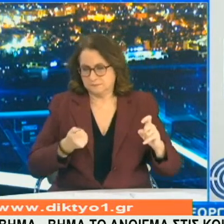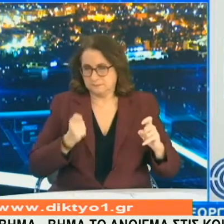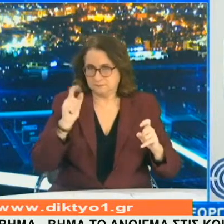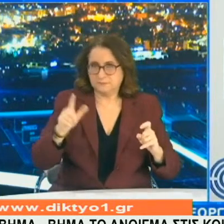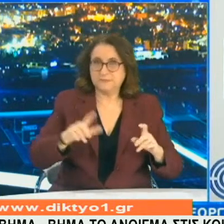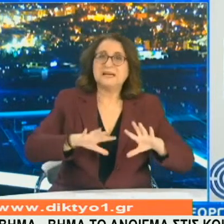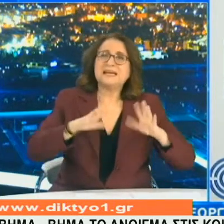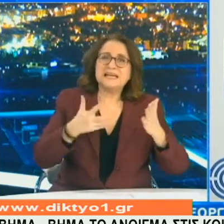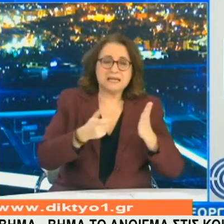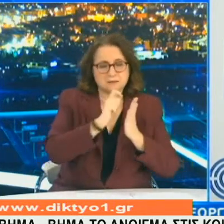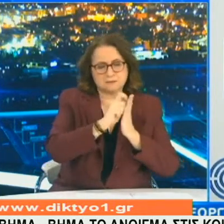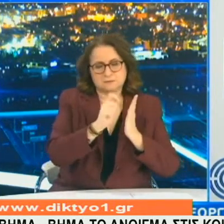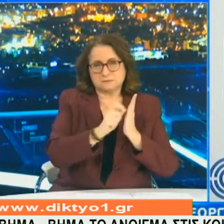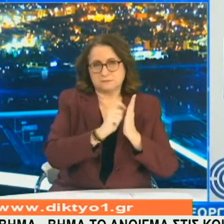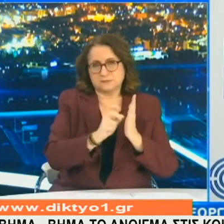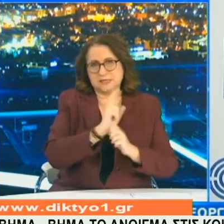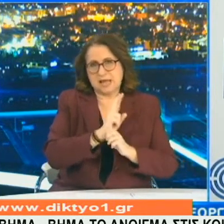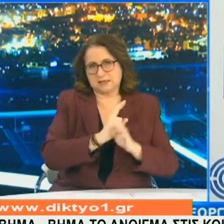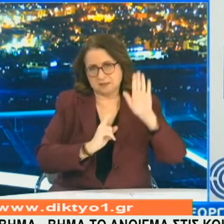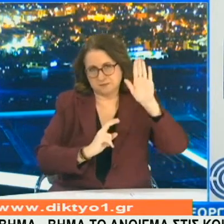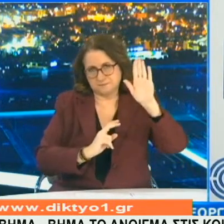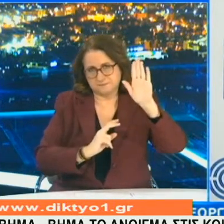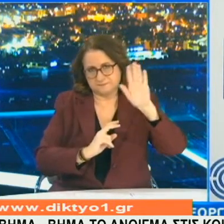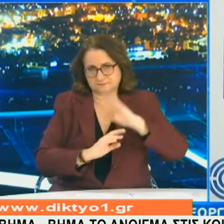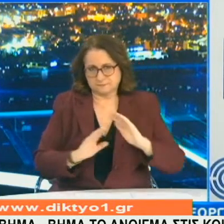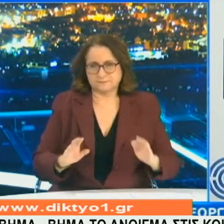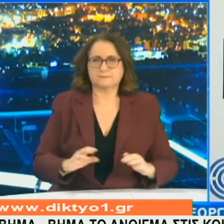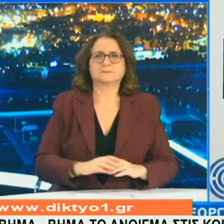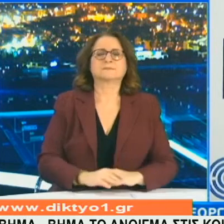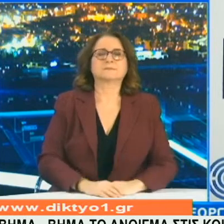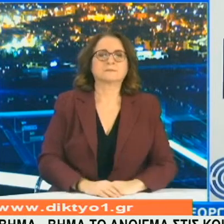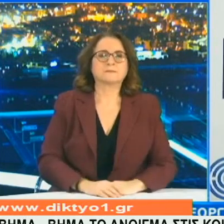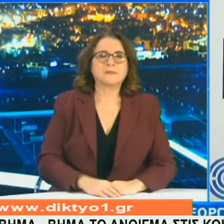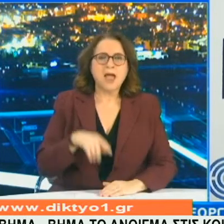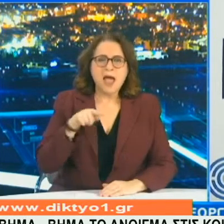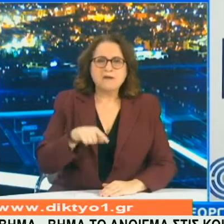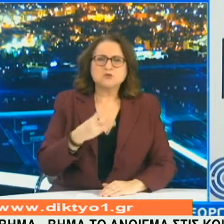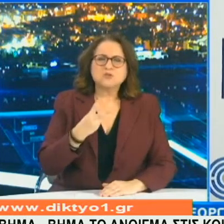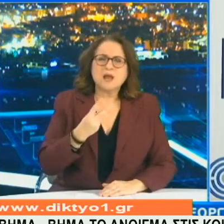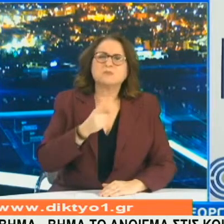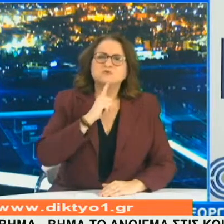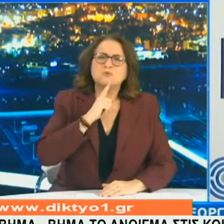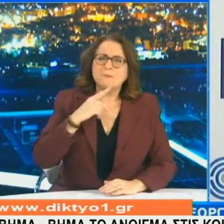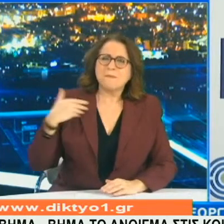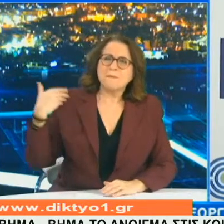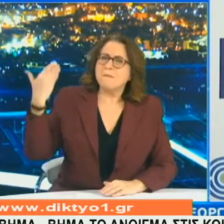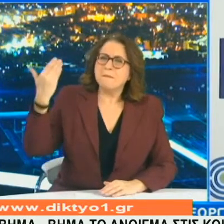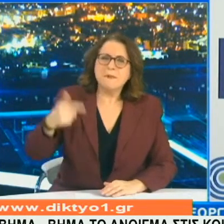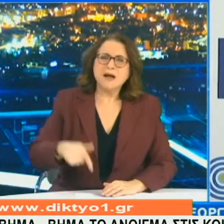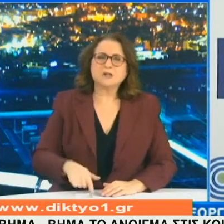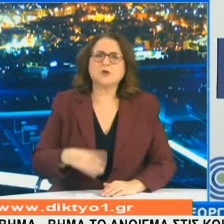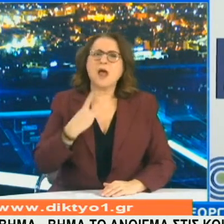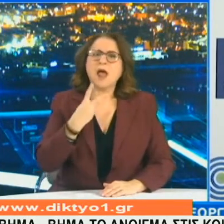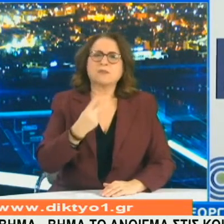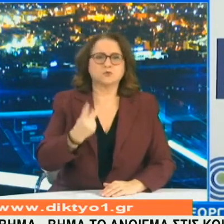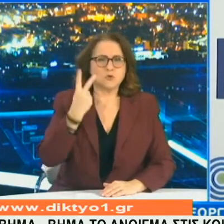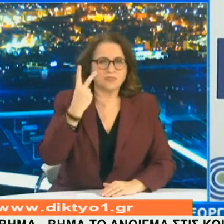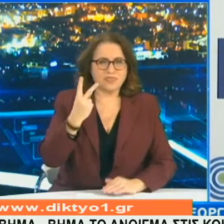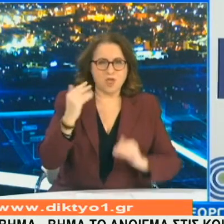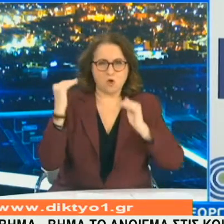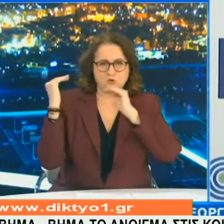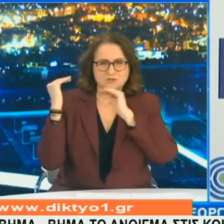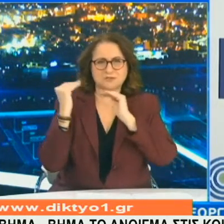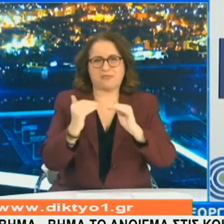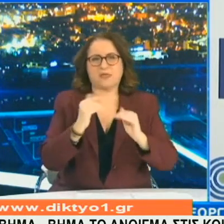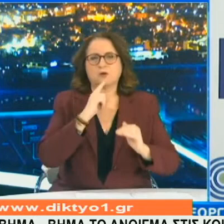με χειρόγραφο βεβαίωση κίνησης. Είναι ακριβώς ο αριθμός που χρησιμοποιούσατε μέχρι τώρα για να πάτε στο supermarket. Το ίδιο μήνυμα